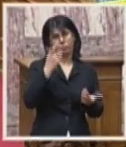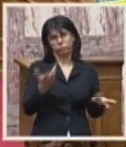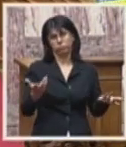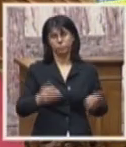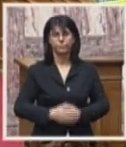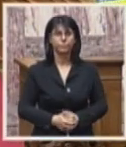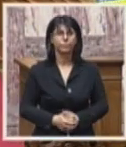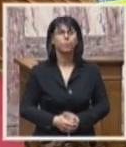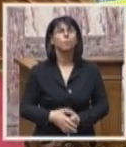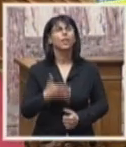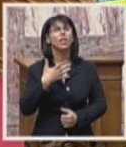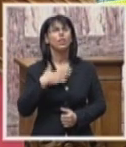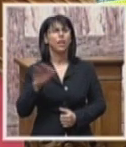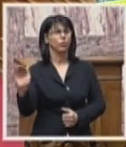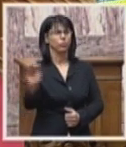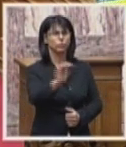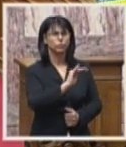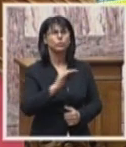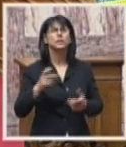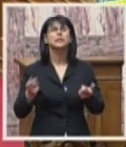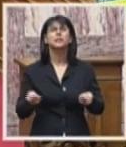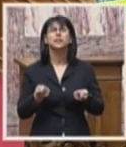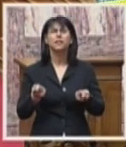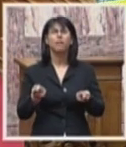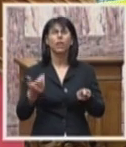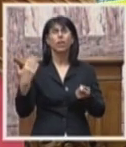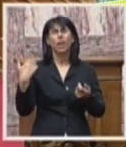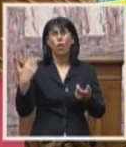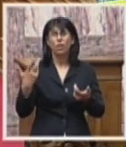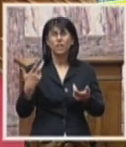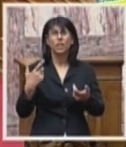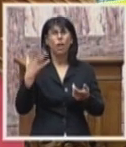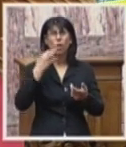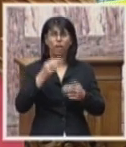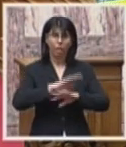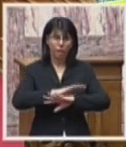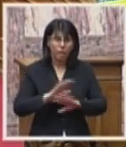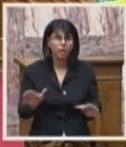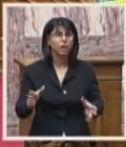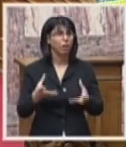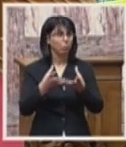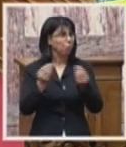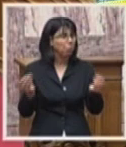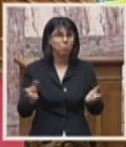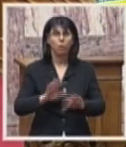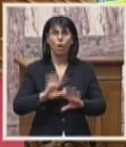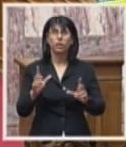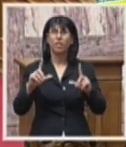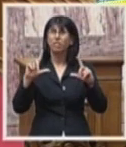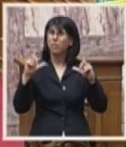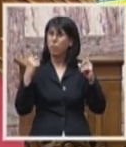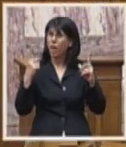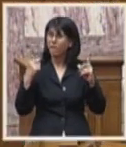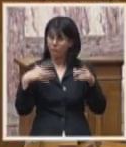Θέλω να θυμίσω τι συνέβη στην πατρίδα μας όταν χάθηκε η λογική, όταν χάθηκε το μέτρο, όταν επικράτησε όχι δημοκρατικά ο